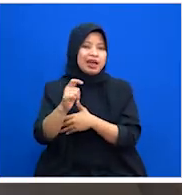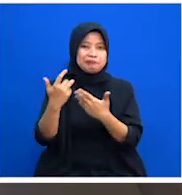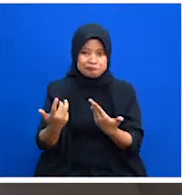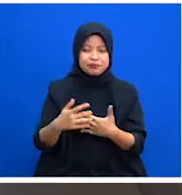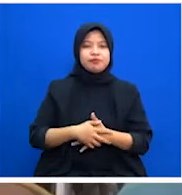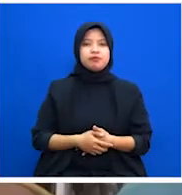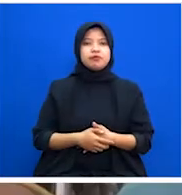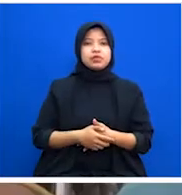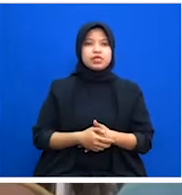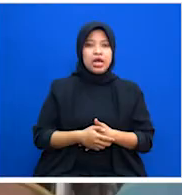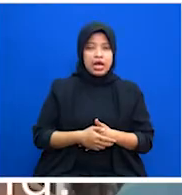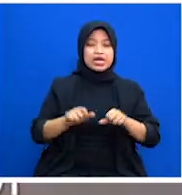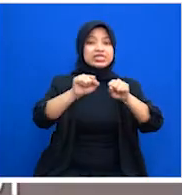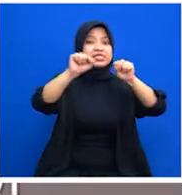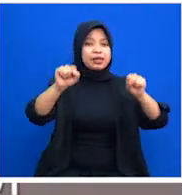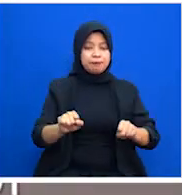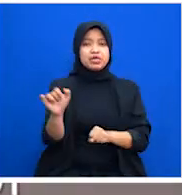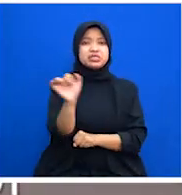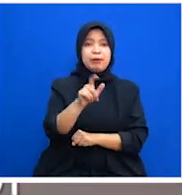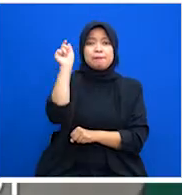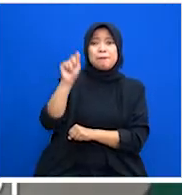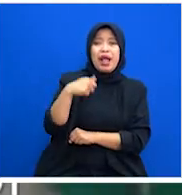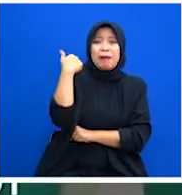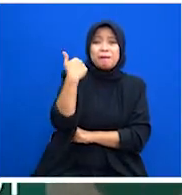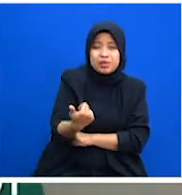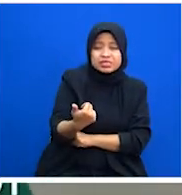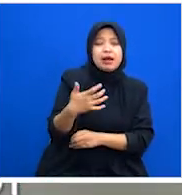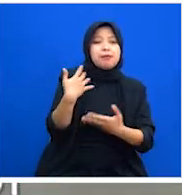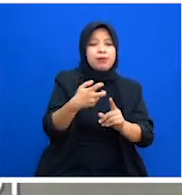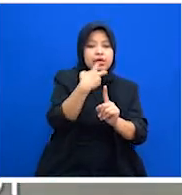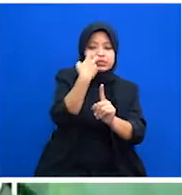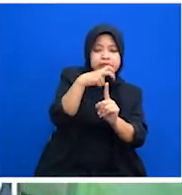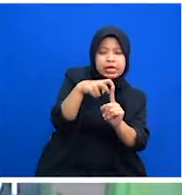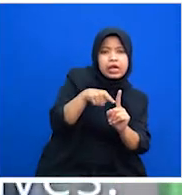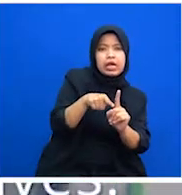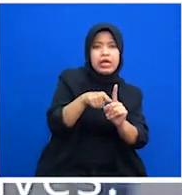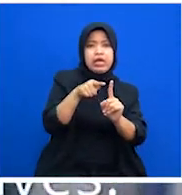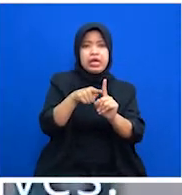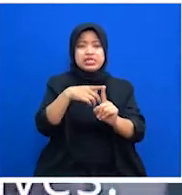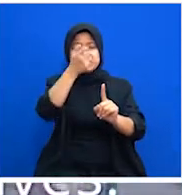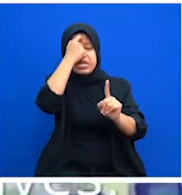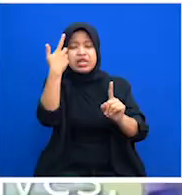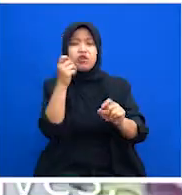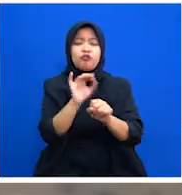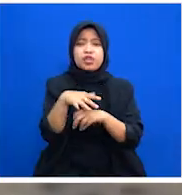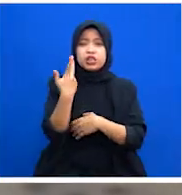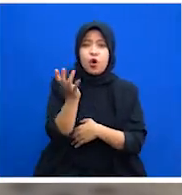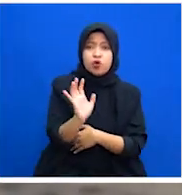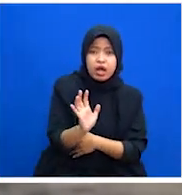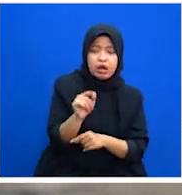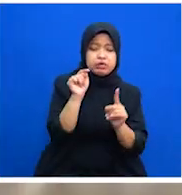sebab sebagian syarat dalam sistem yang sama dapat digunakan untuk memeriksa Apakah seseorang terjangkit penyakit coffe